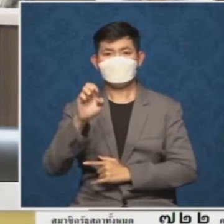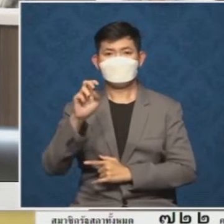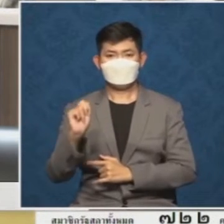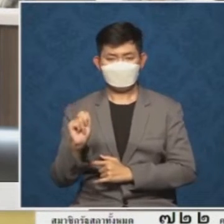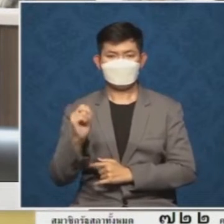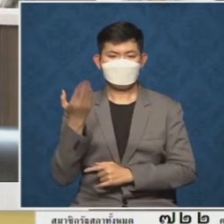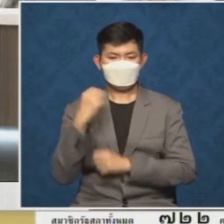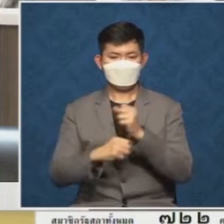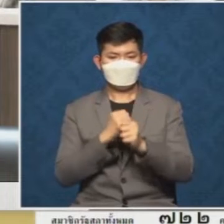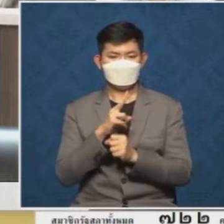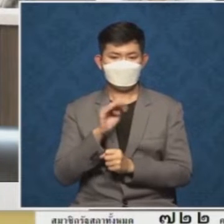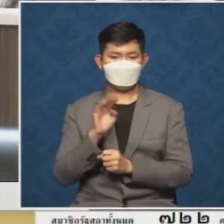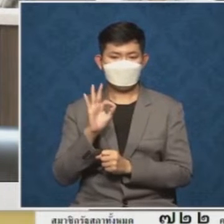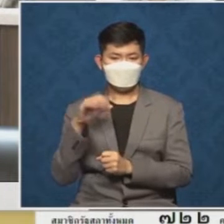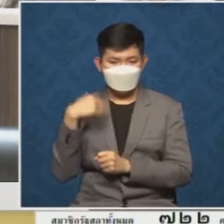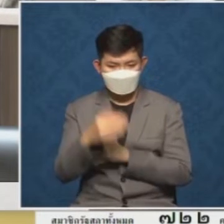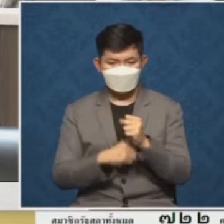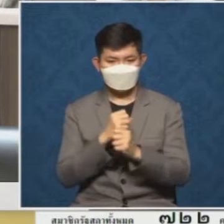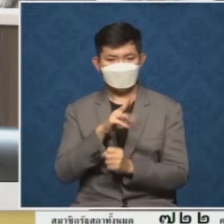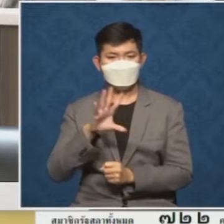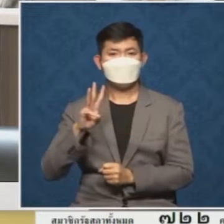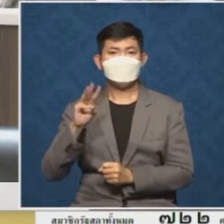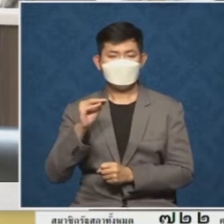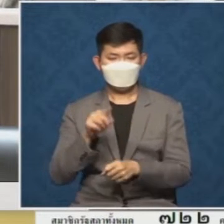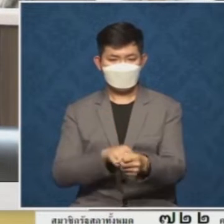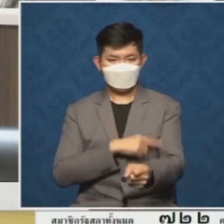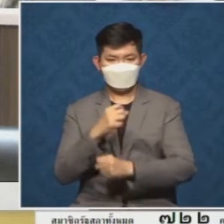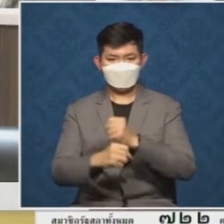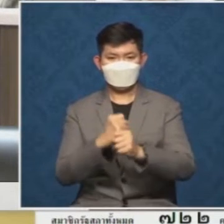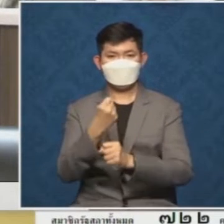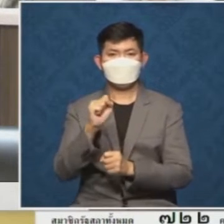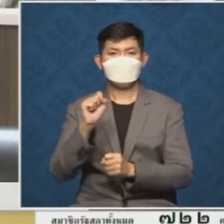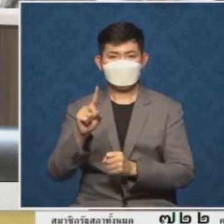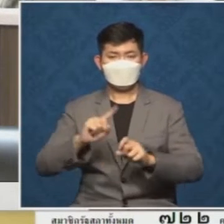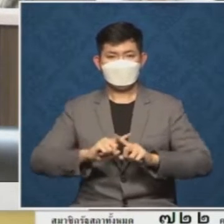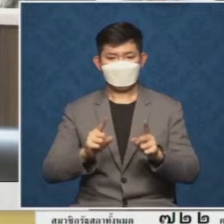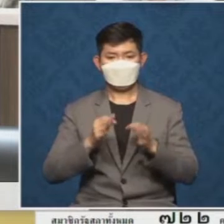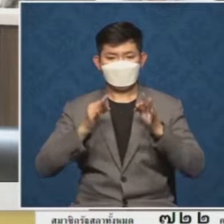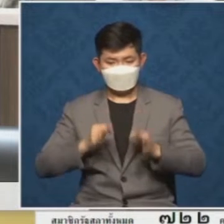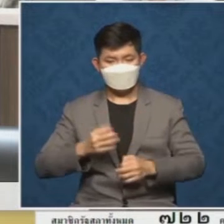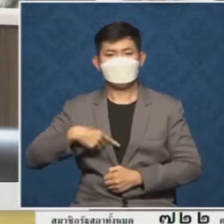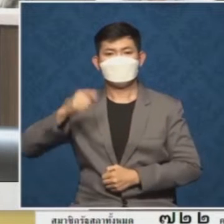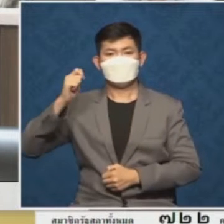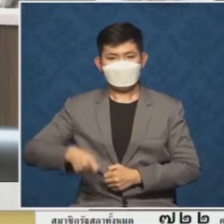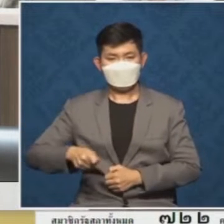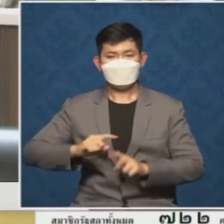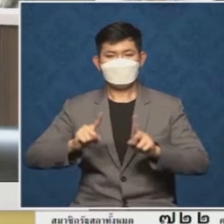จนกระทั่งปี2560ใช้เวลา11ปีถึงตัดสินพิจารณาคดีแต่สุดท้ายย